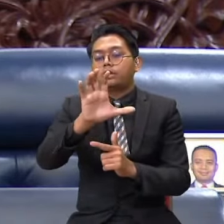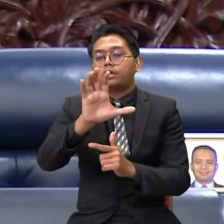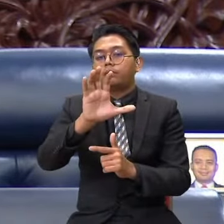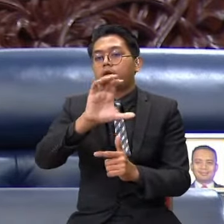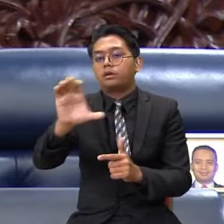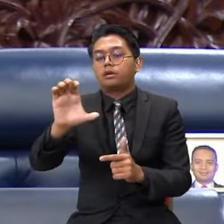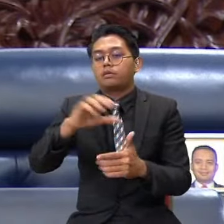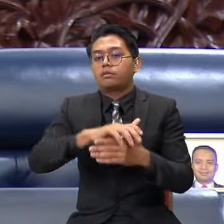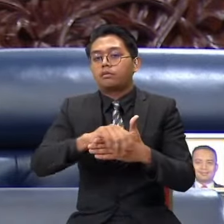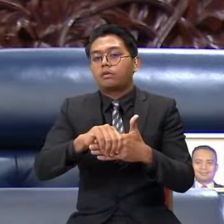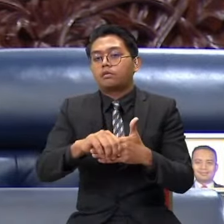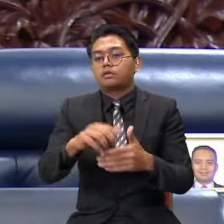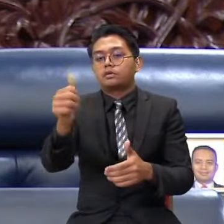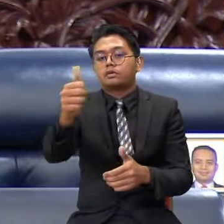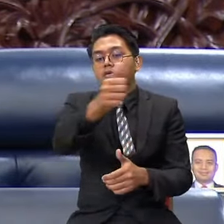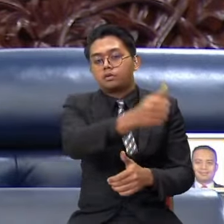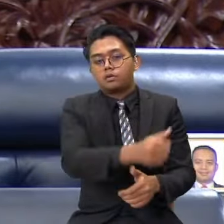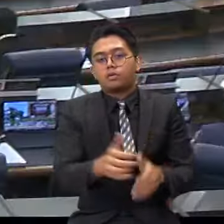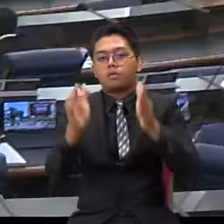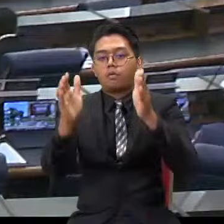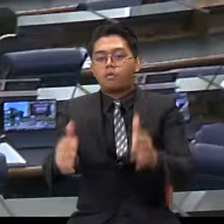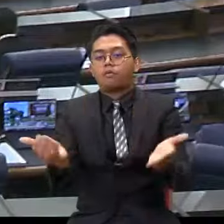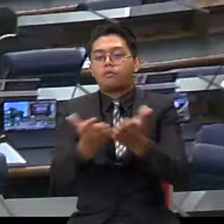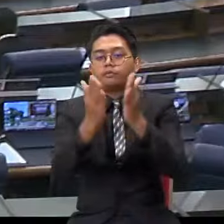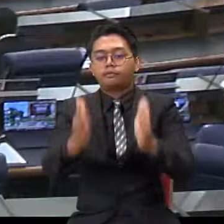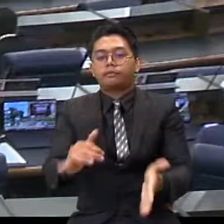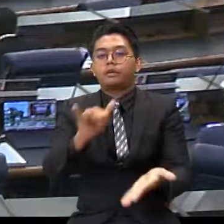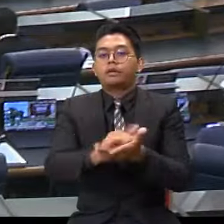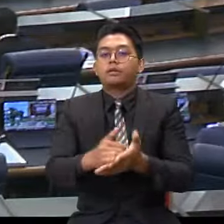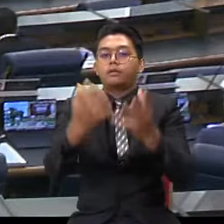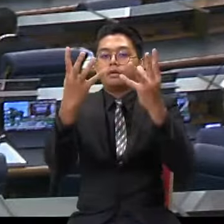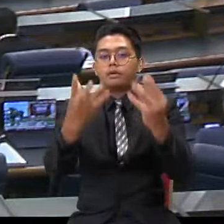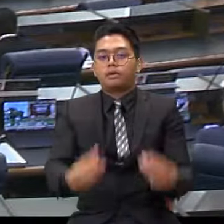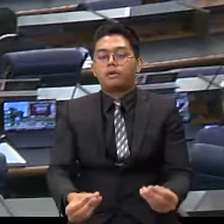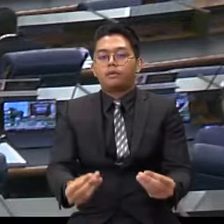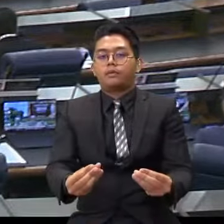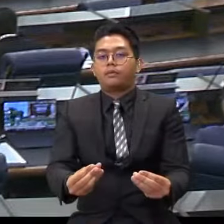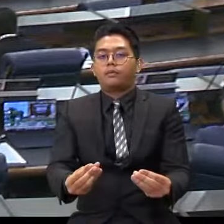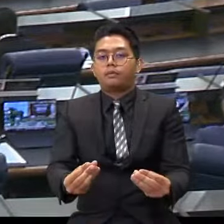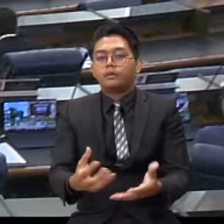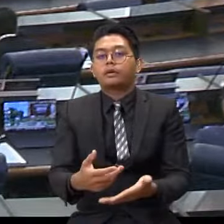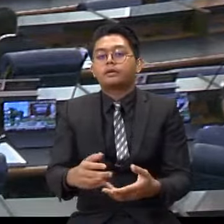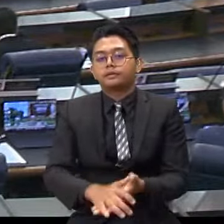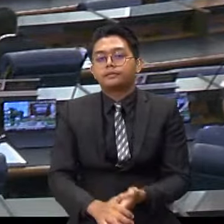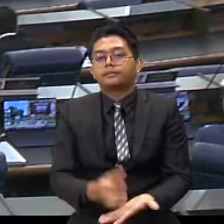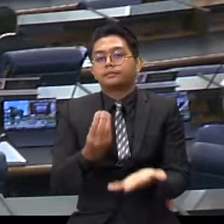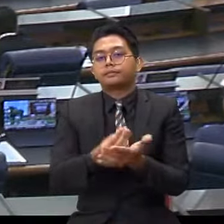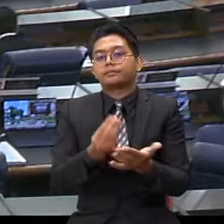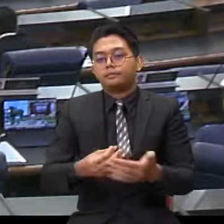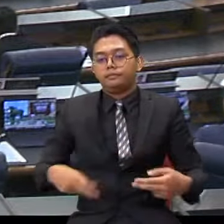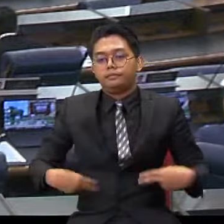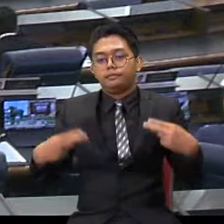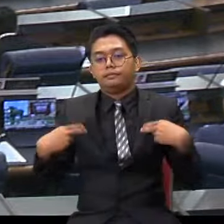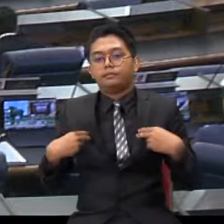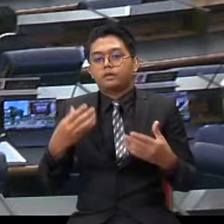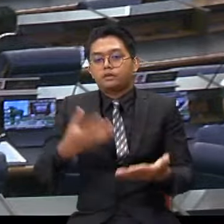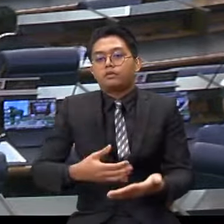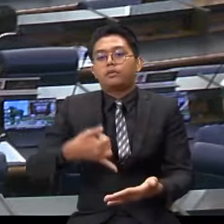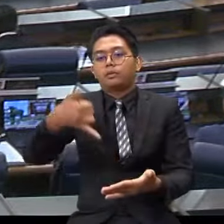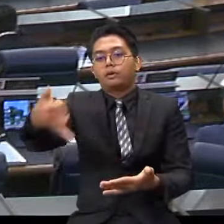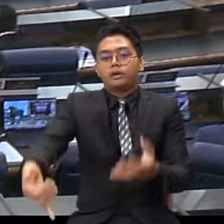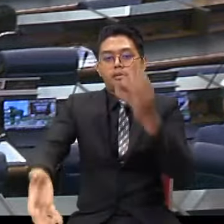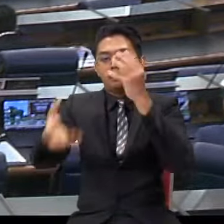pelajar dan ini akan mengurangkan kos beban keluarga yang kurang kemampuan untuk menyatai program tvet di luar